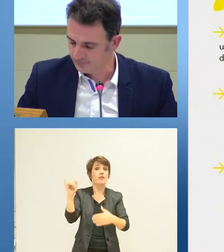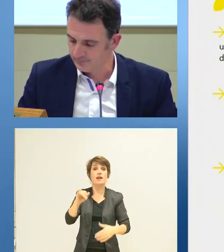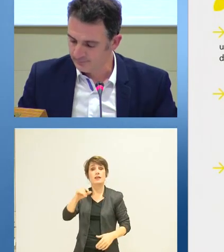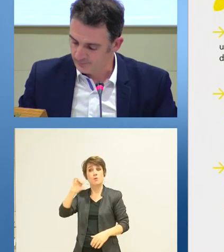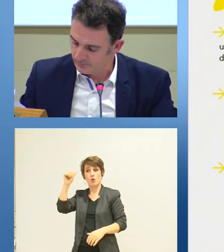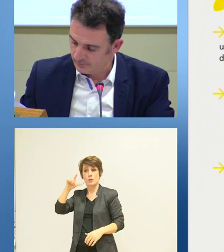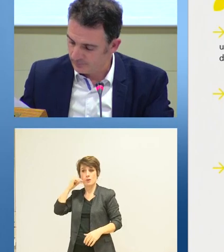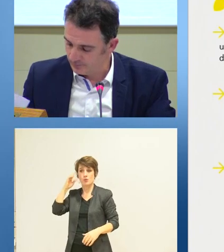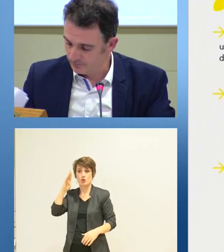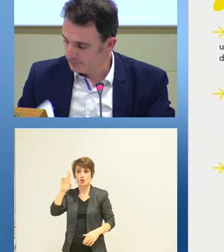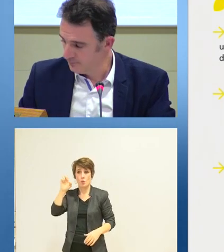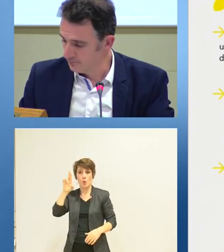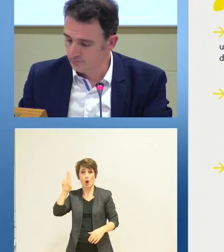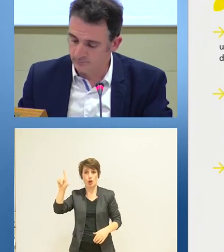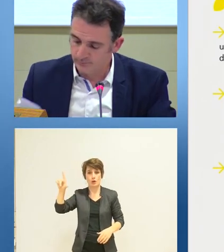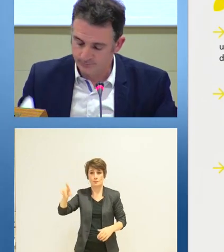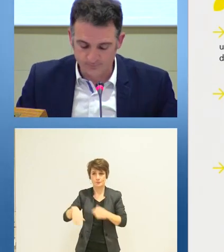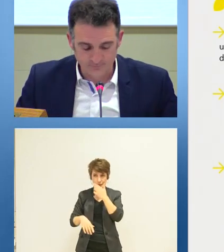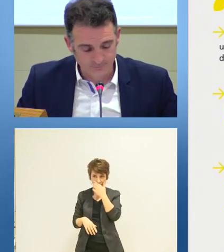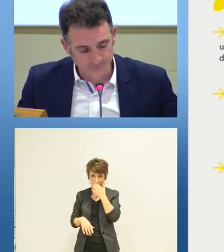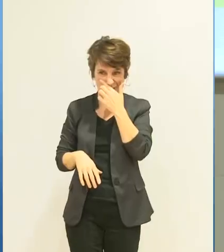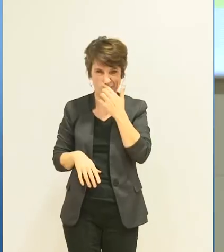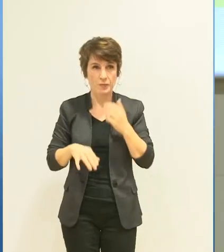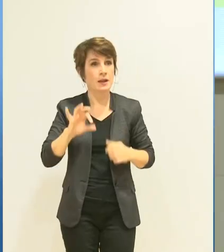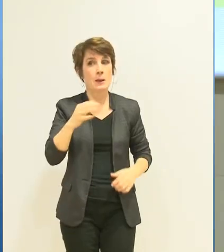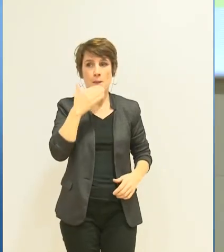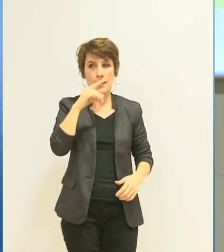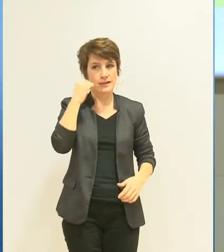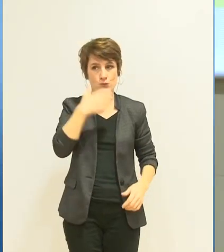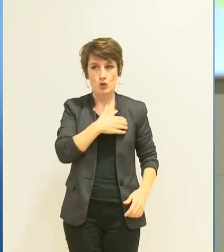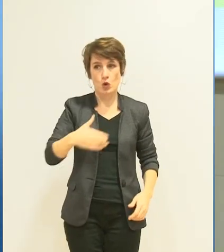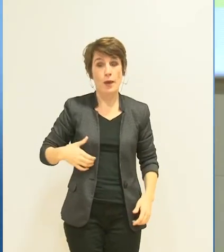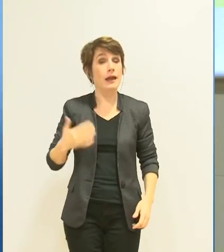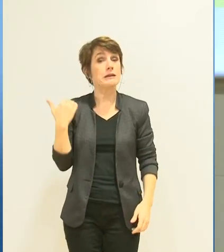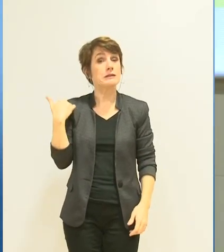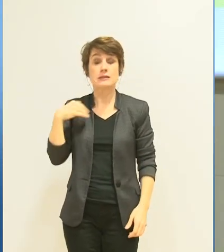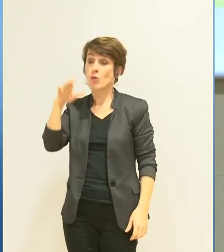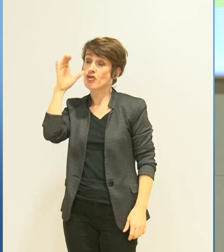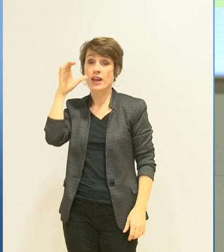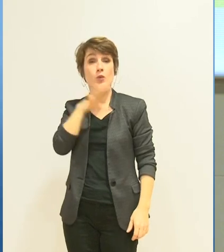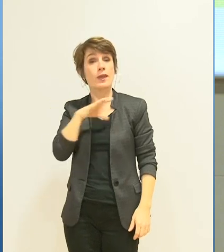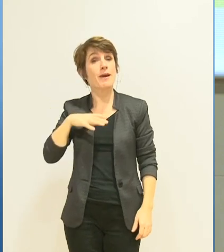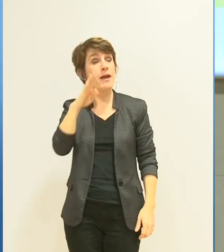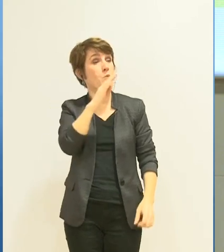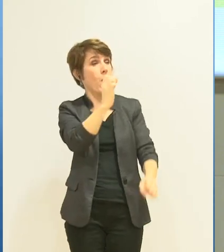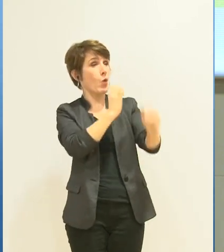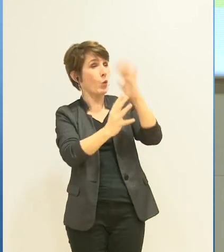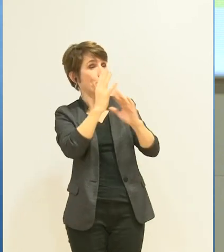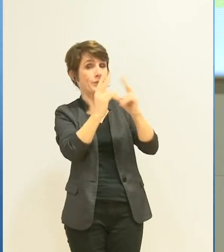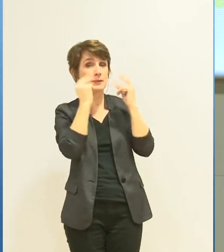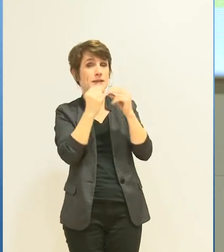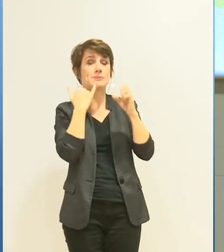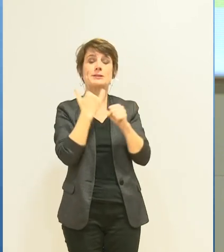merci monsieur le maire j'ai écouté avec beaucoup d'attention ce qu'a dit madame boileau et j'ai en fait envie de lui poser simplement de questions